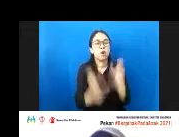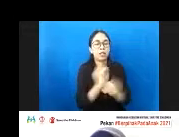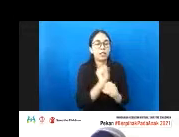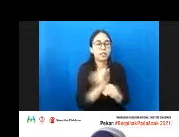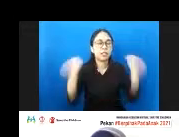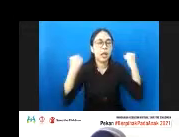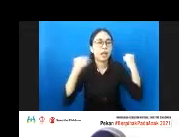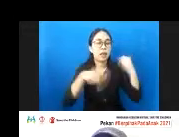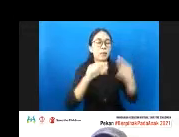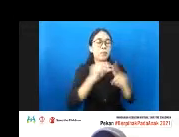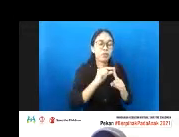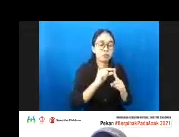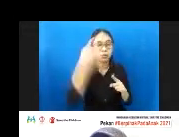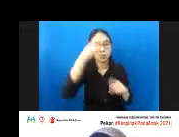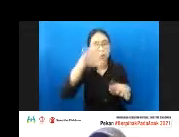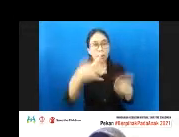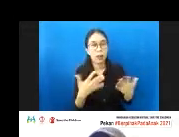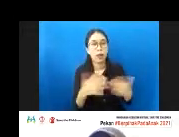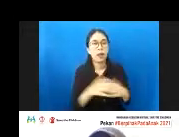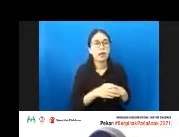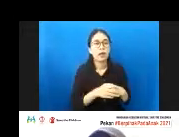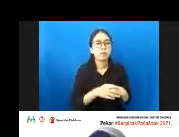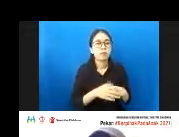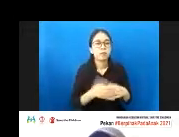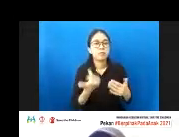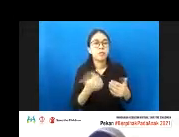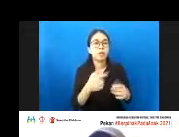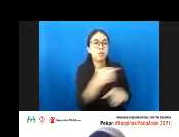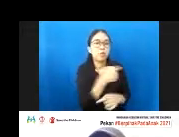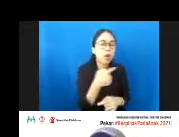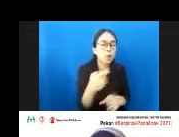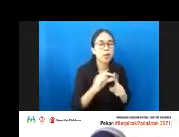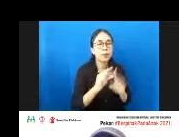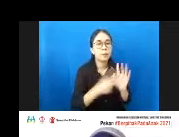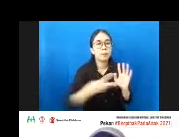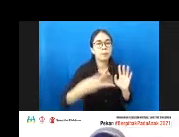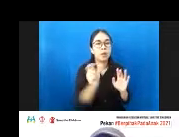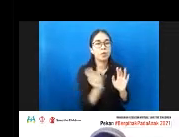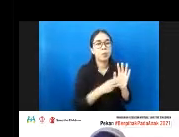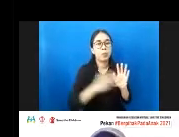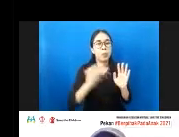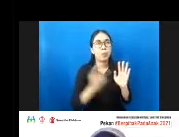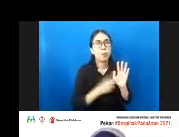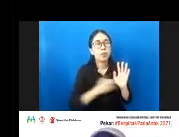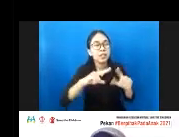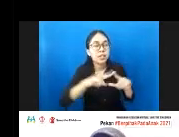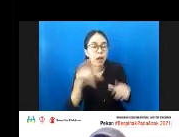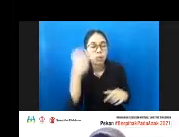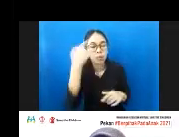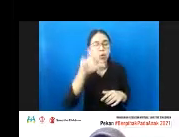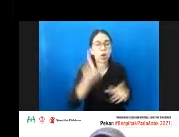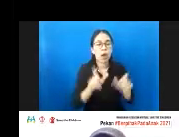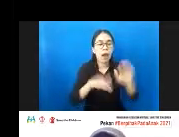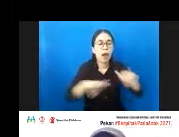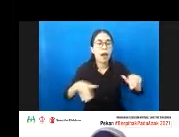dalam menekan angka pneumonia pada balita di Kabupaten Bandung. Mungkin ini tadi